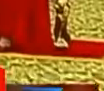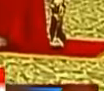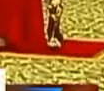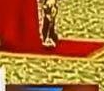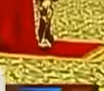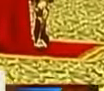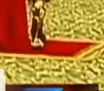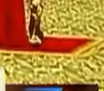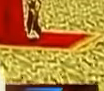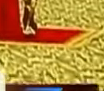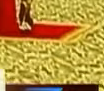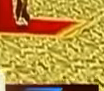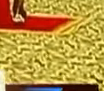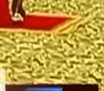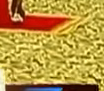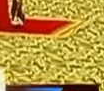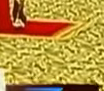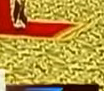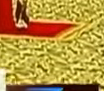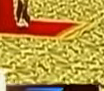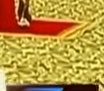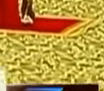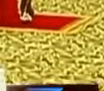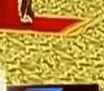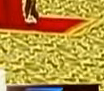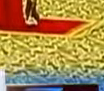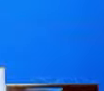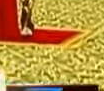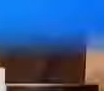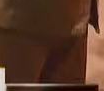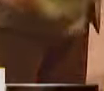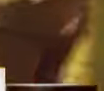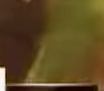penuh anggotai Kabinet Negeri Sarawak.